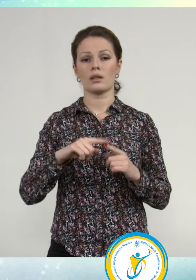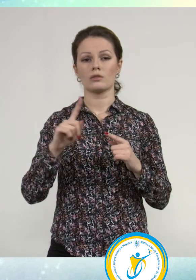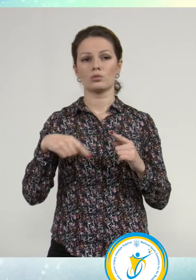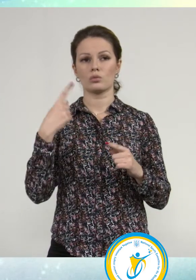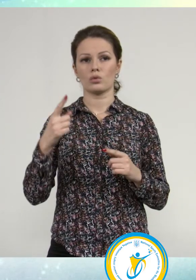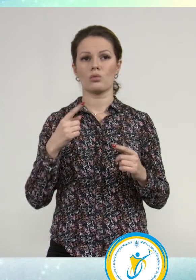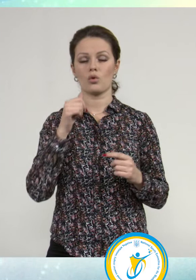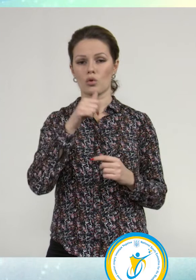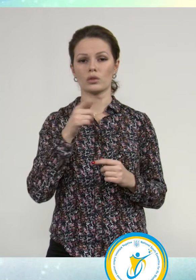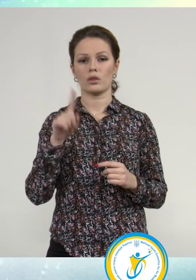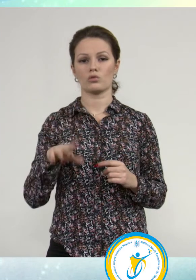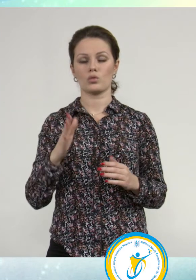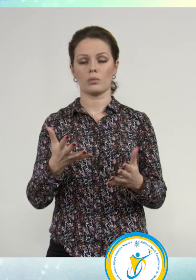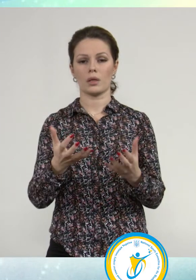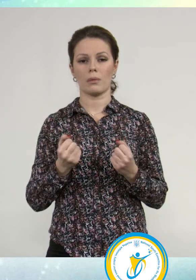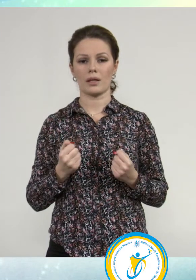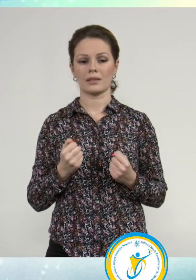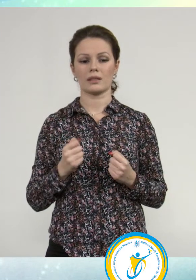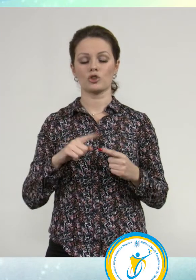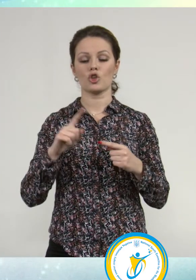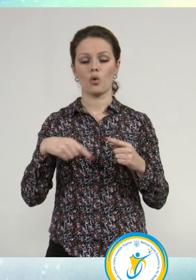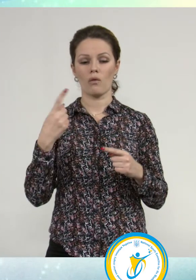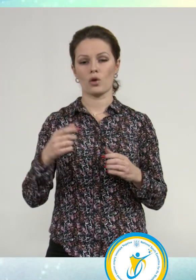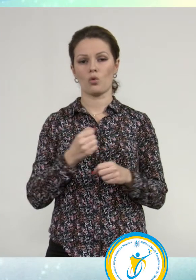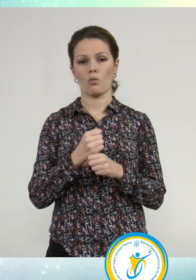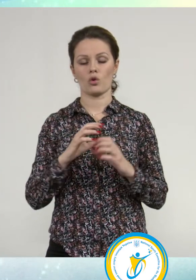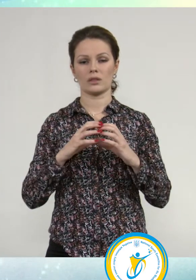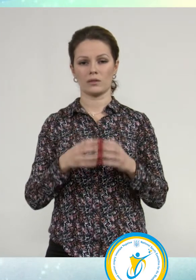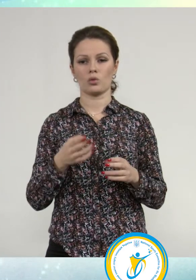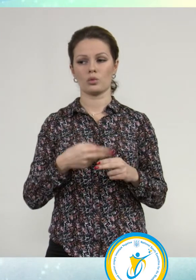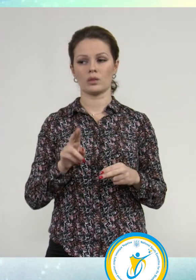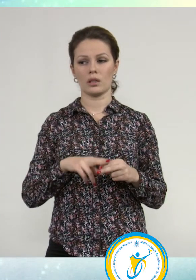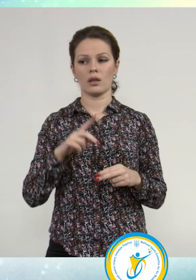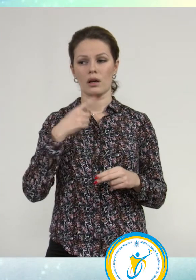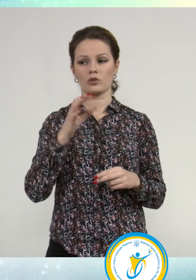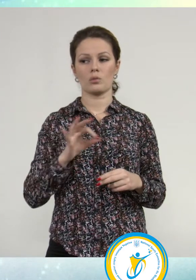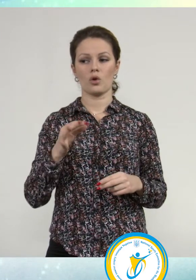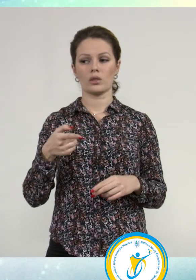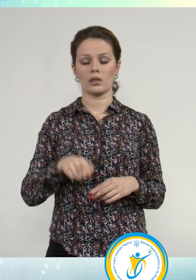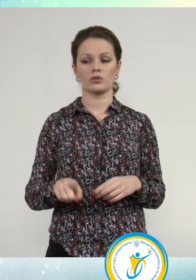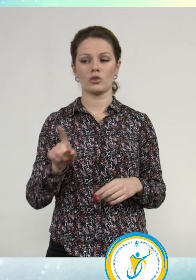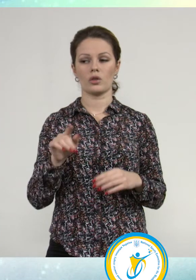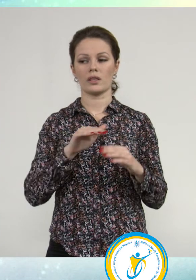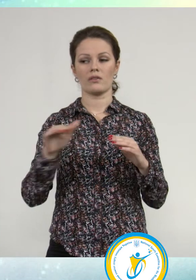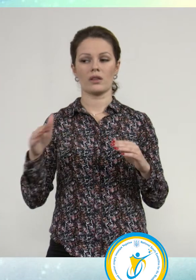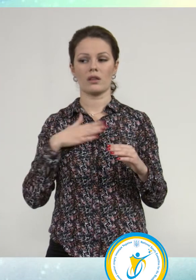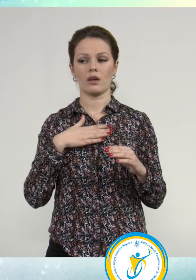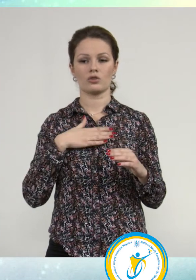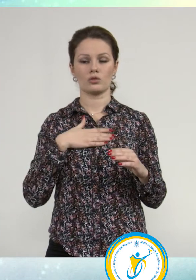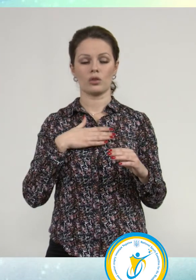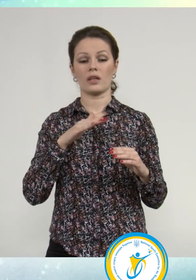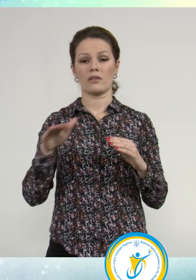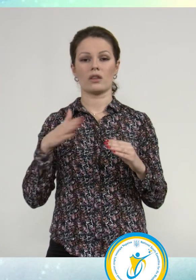будемо приймати черговий Кубок світу. Тобто це каже про те, що рівень нашого, рівень підготовки наших